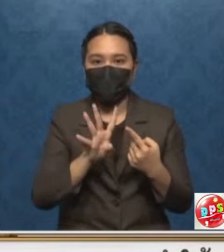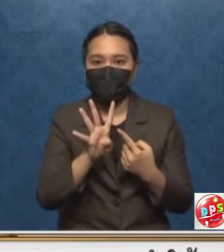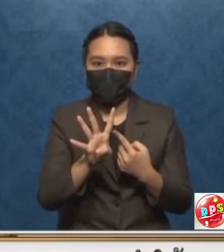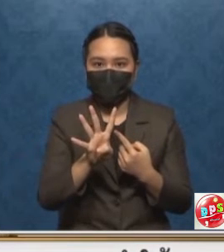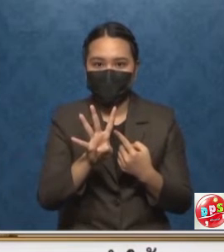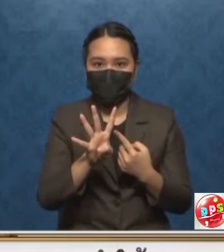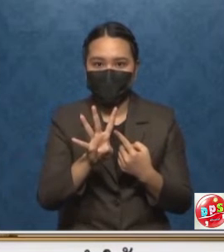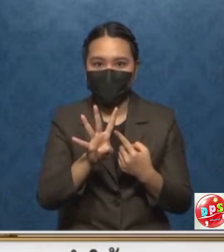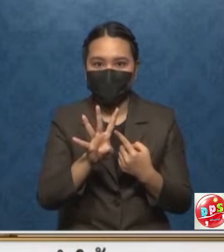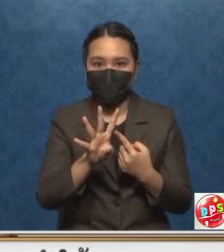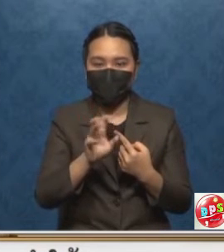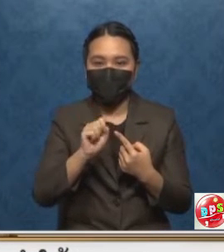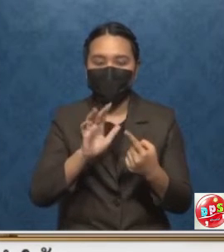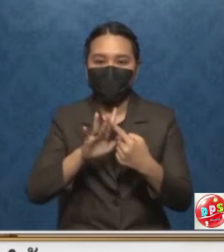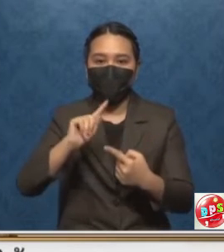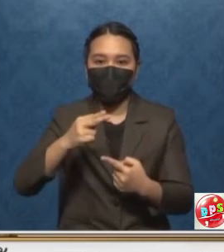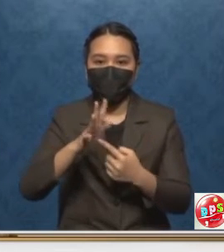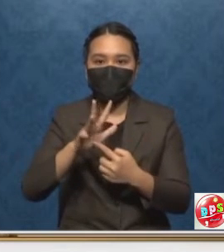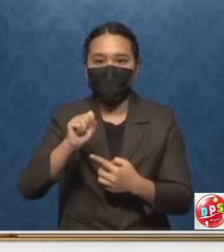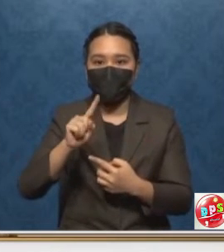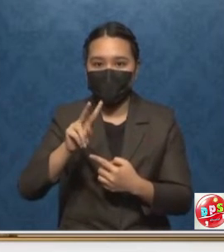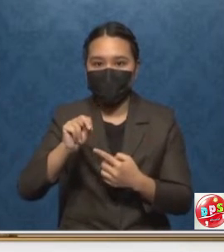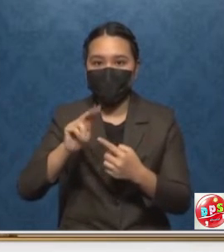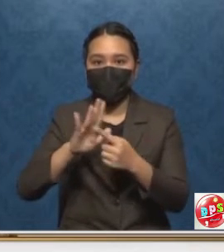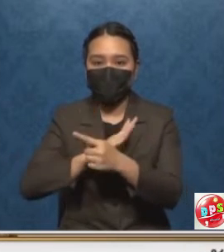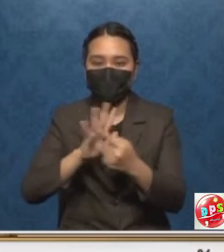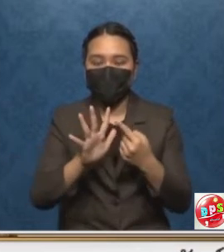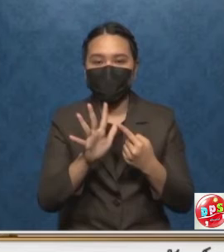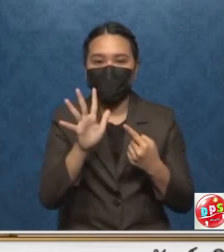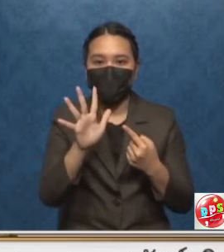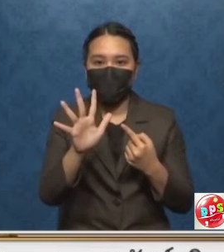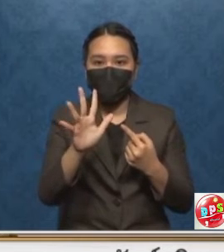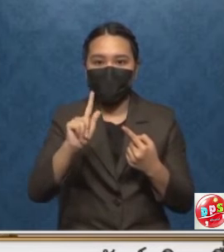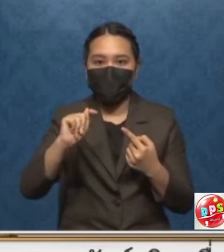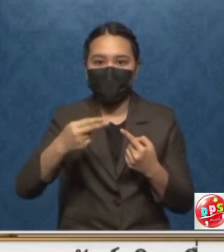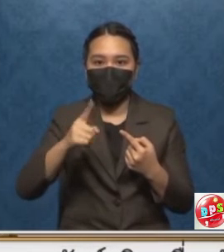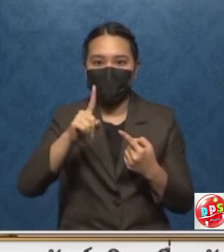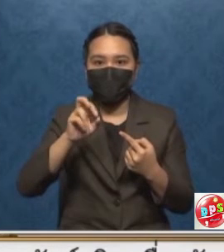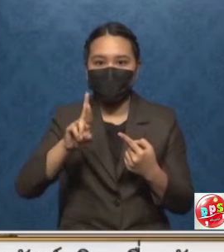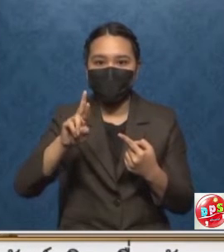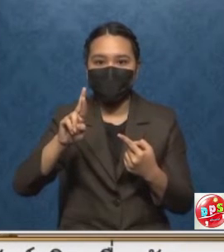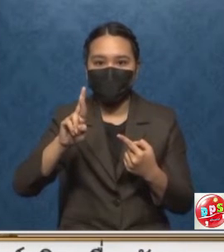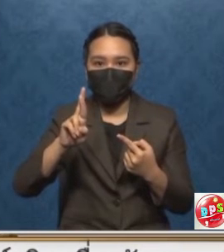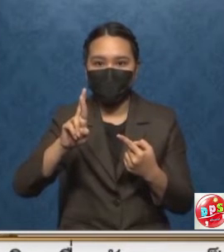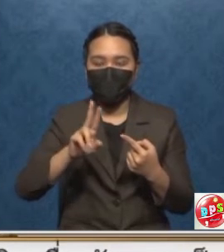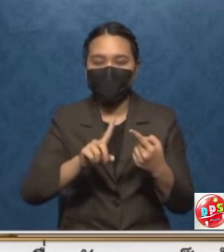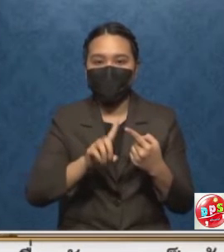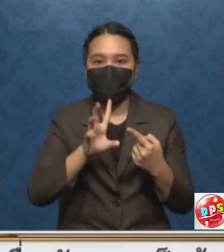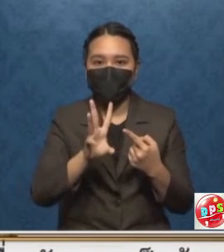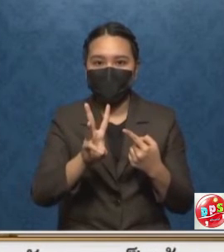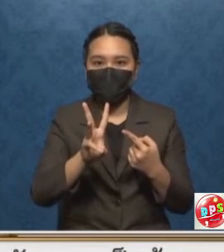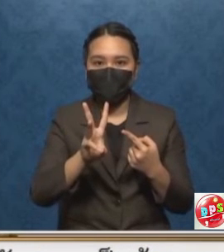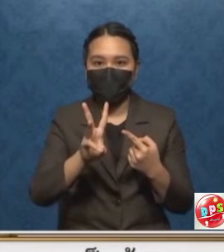4.ายสุทัตร์เงินหมื่น5. นายทีละทัต์เตีวเจริญโภา6.